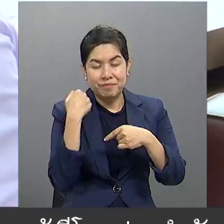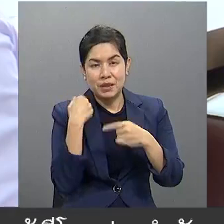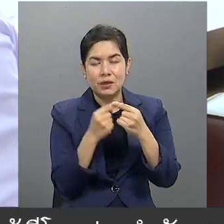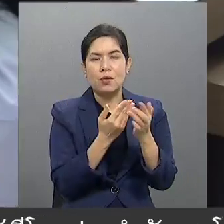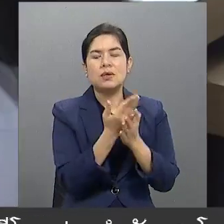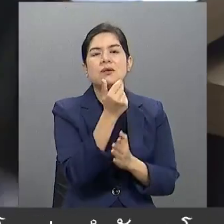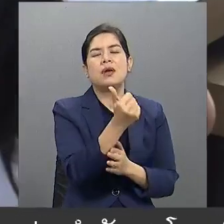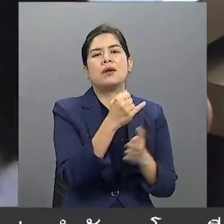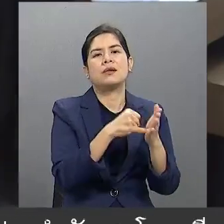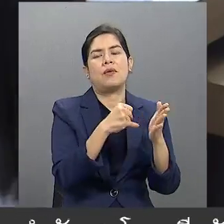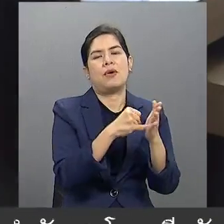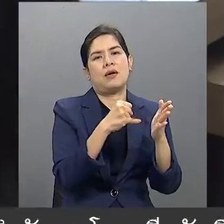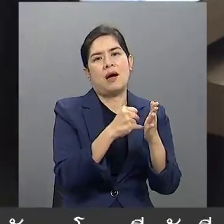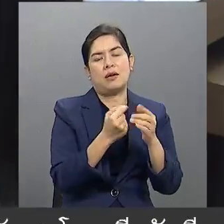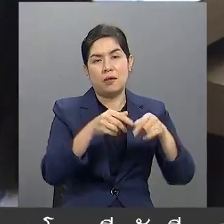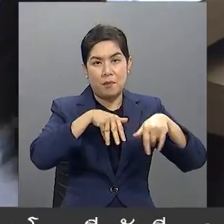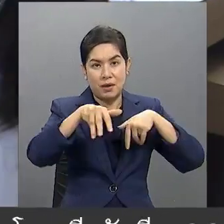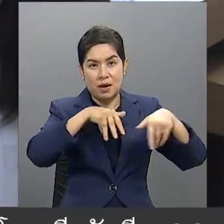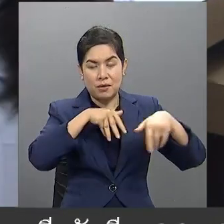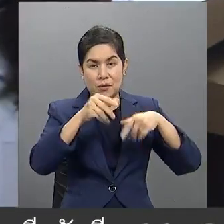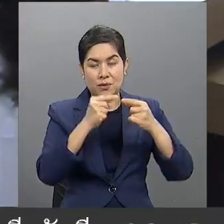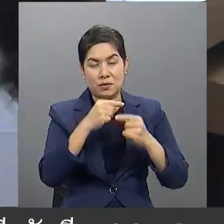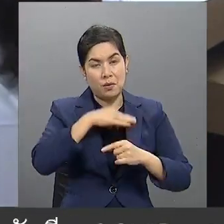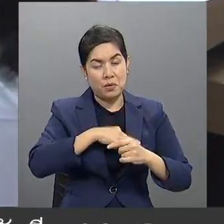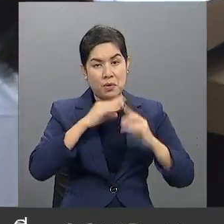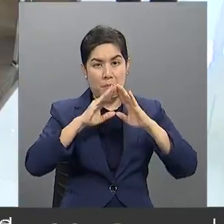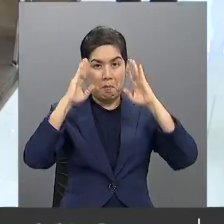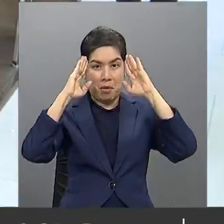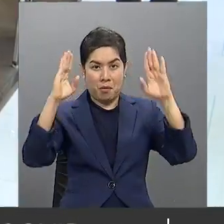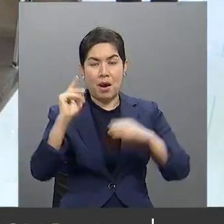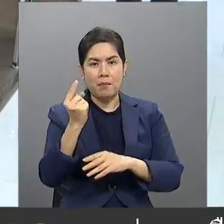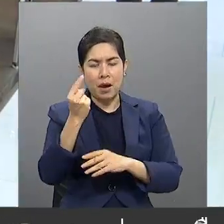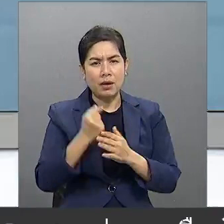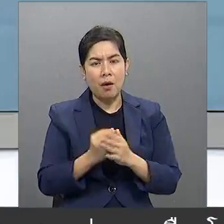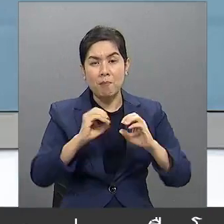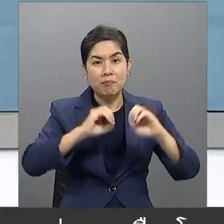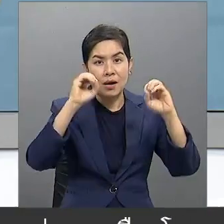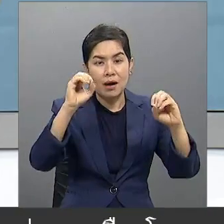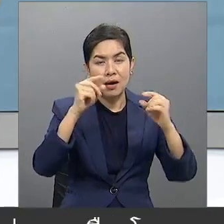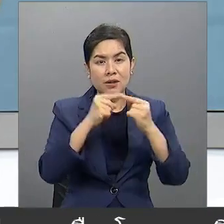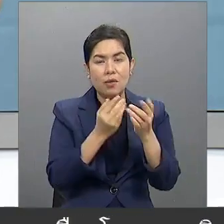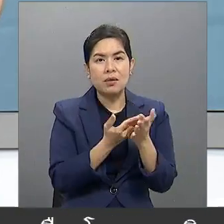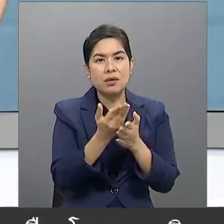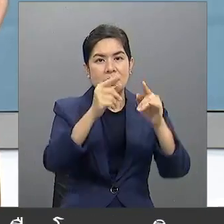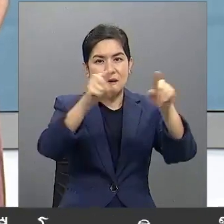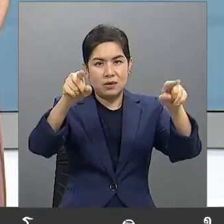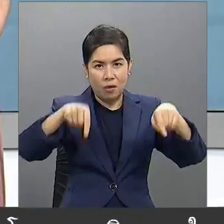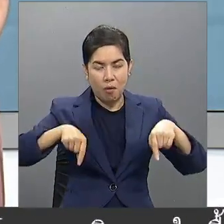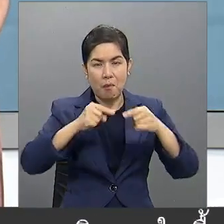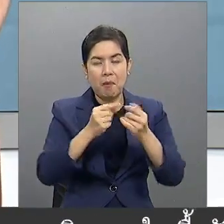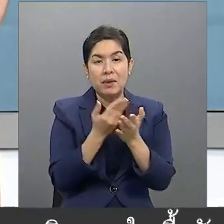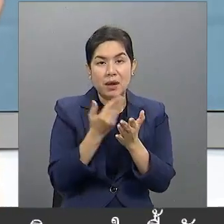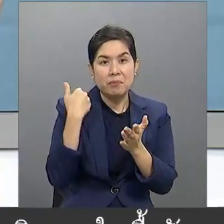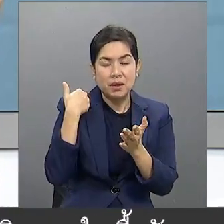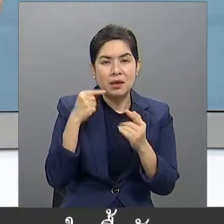โอกาสที่จะรับประสบการณ์ใหม่ๆของการลงทุนบางคนอาจจะไม่เคยที่จะลงทุนในพันธบัตรมาก่อนก็ได้มีโอกาสซื้อในครั้งนี้นั่น